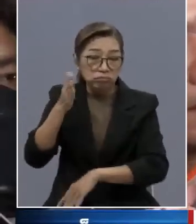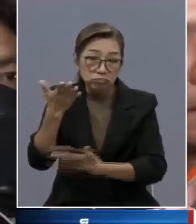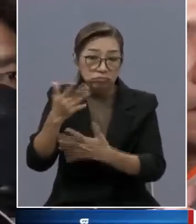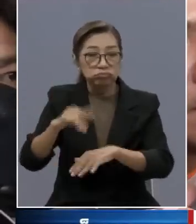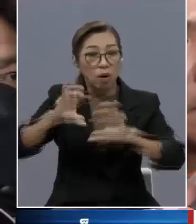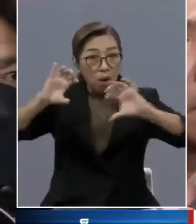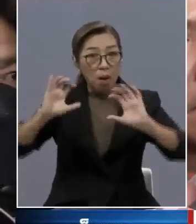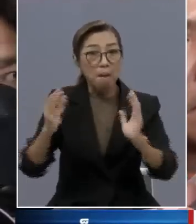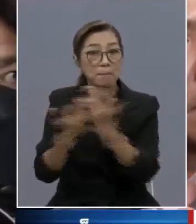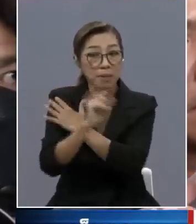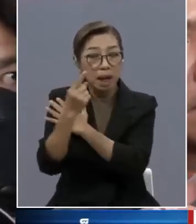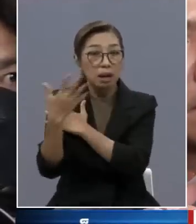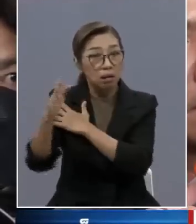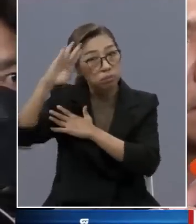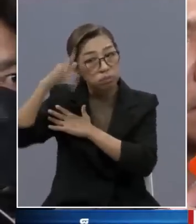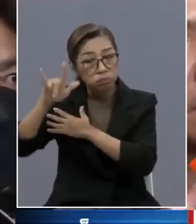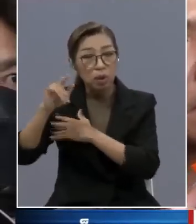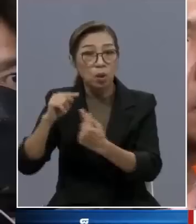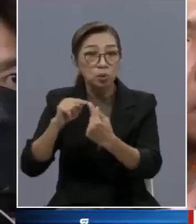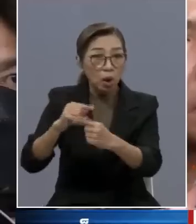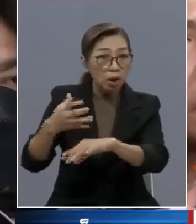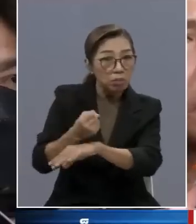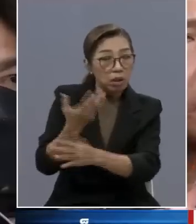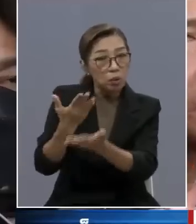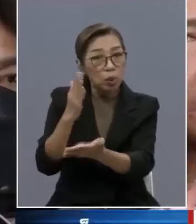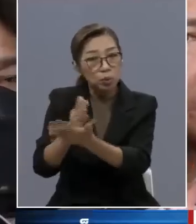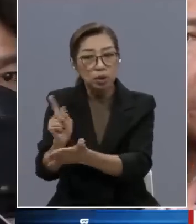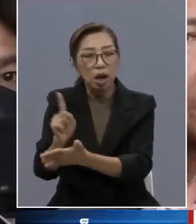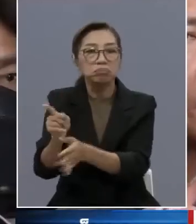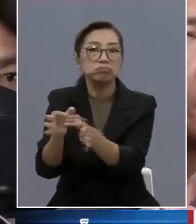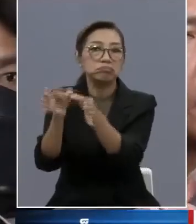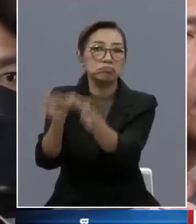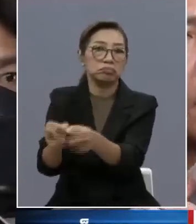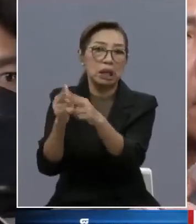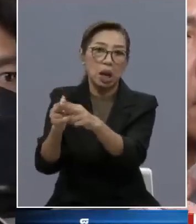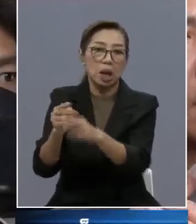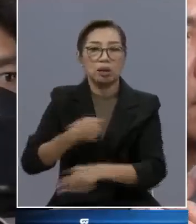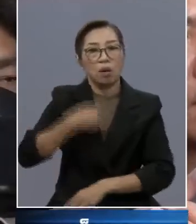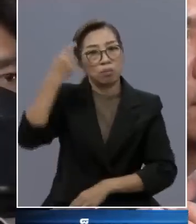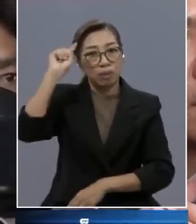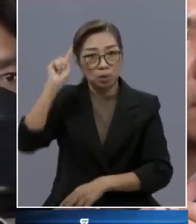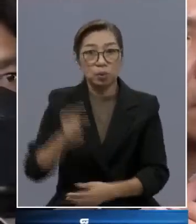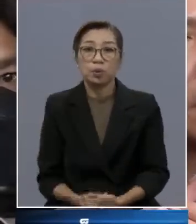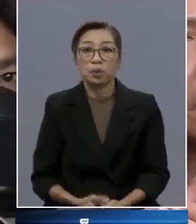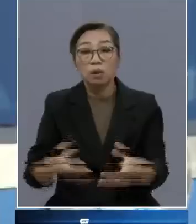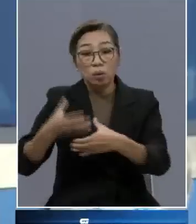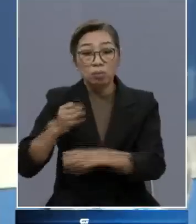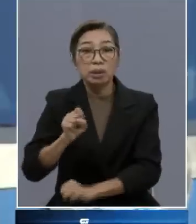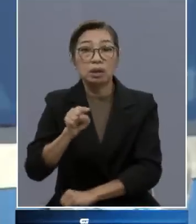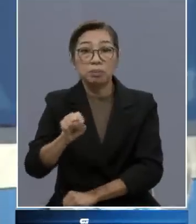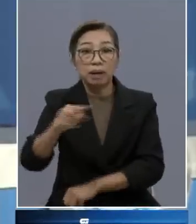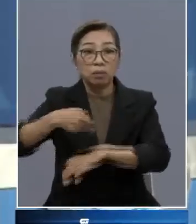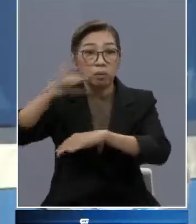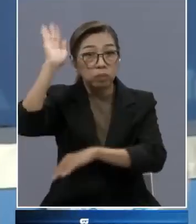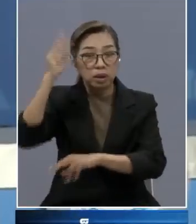ดร.แดงบอกยังไม่ทราบอยู่ที่พลเอกประยุทธ์แกจะตัดสินใจเอง เนี่ยนะครับส่วนอีกหนึ่งความเคลื่อนไหวก็คือฝากฝั่งจากประชาธิปัตย์นะครับโฆษกพรรคประชา